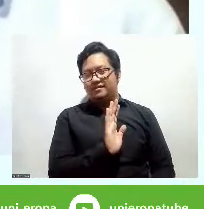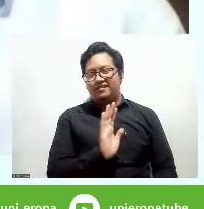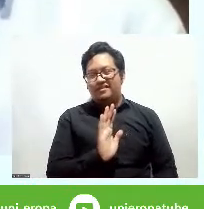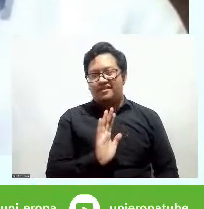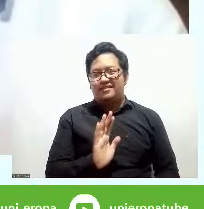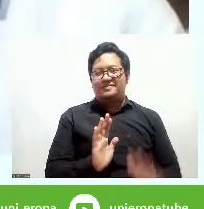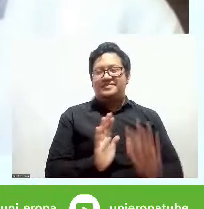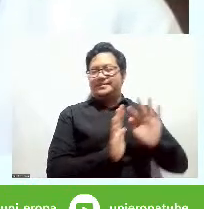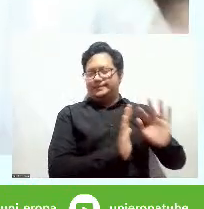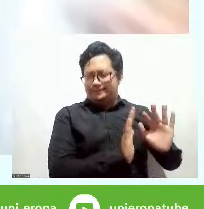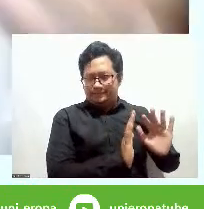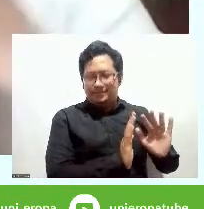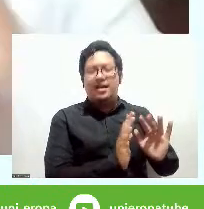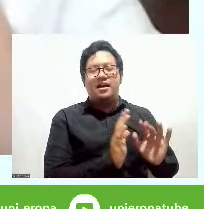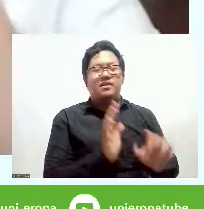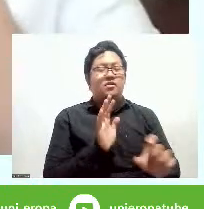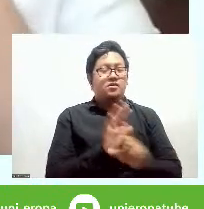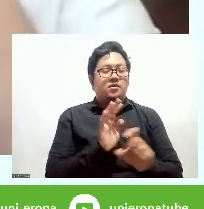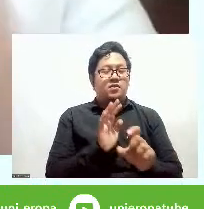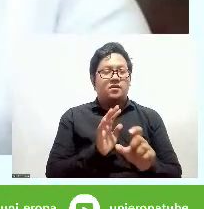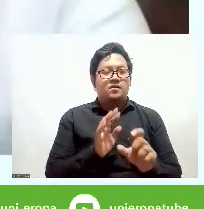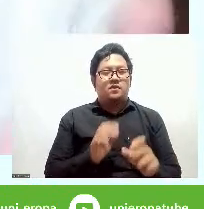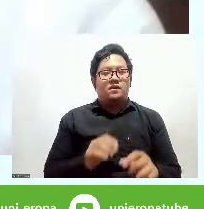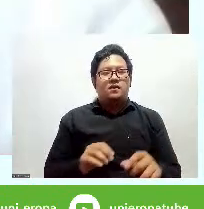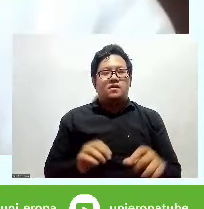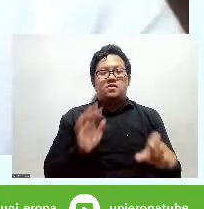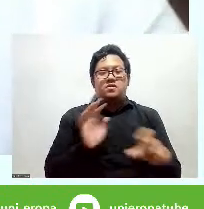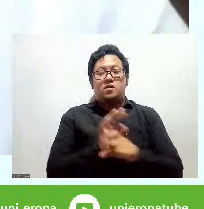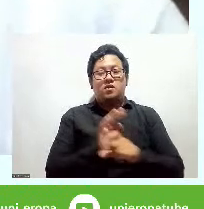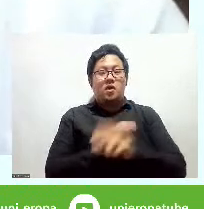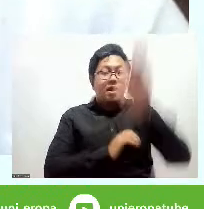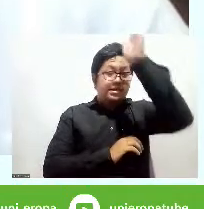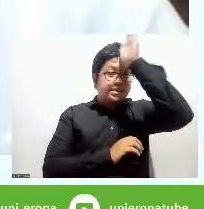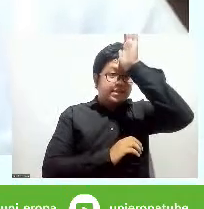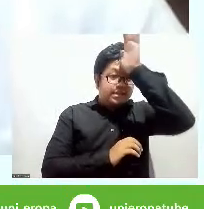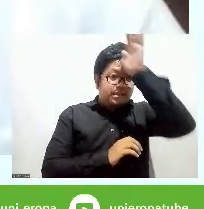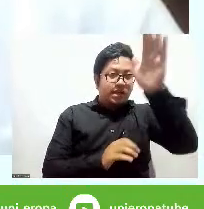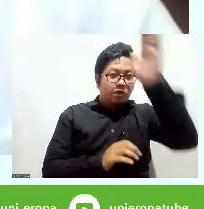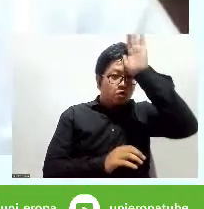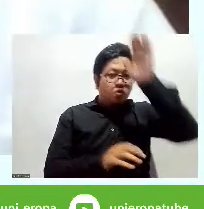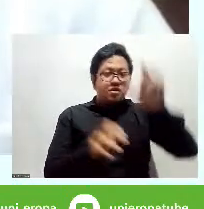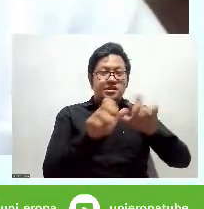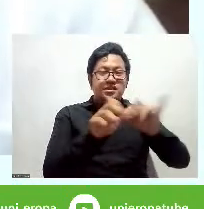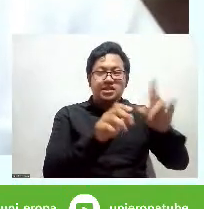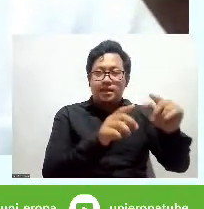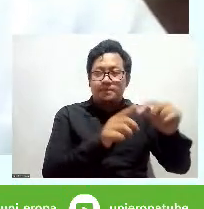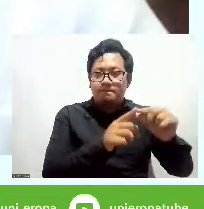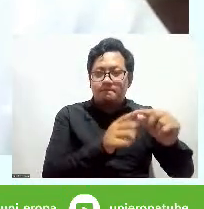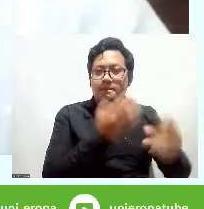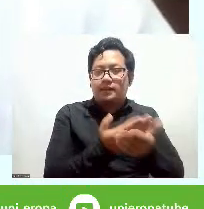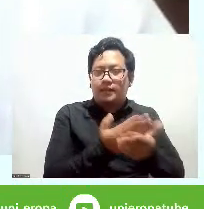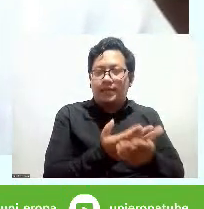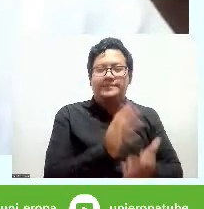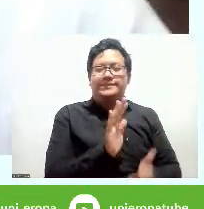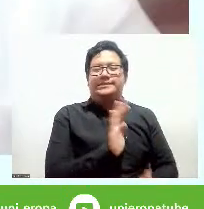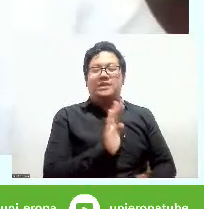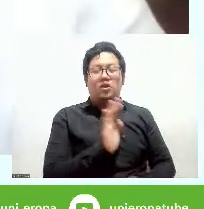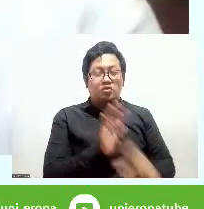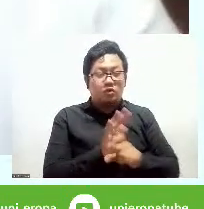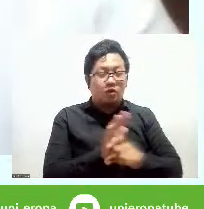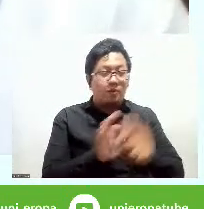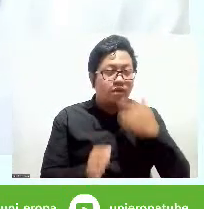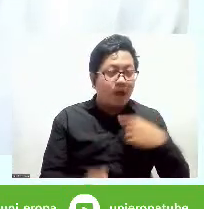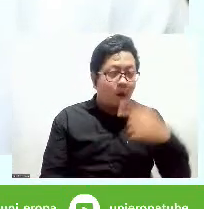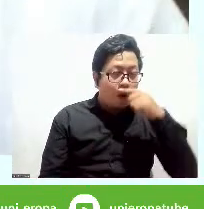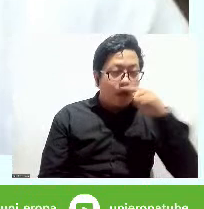Sakti Ning Jadi kalau misalnya orangtuanya sangat suka dengan dengan nge-review Dek Ini